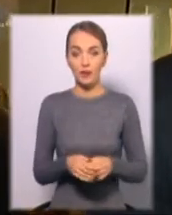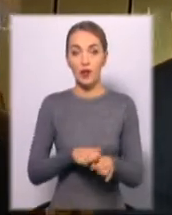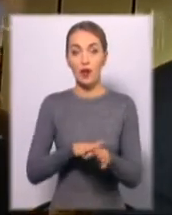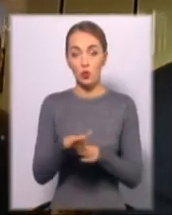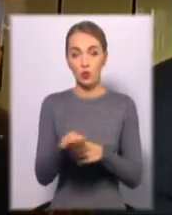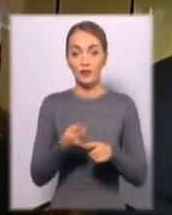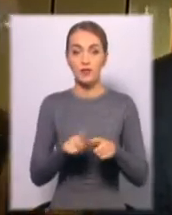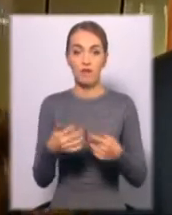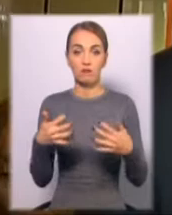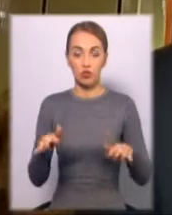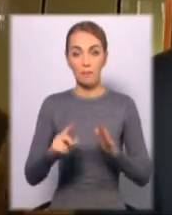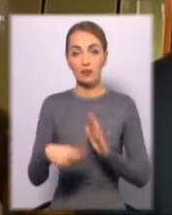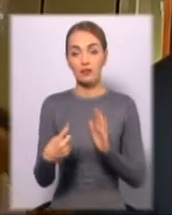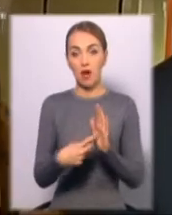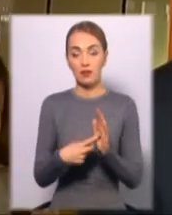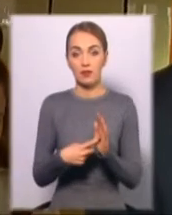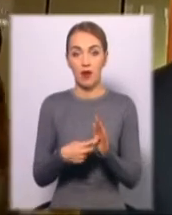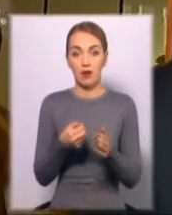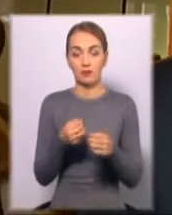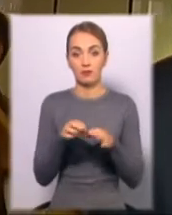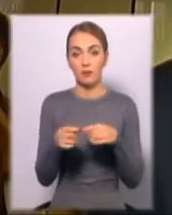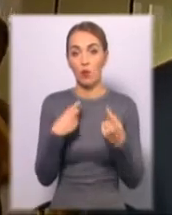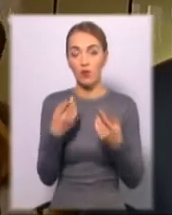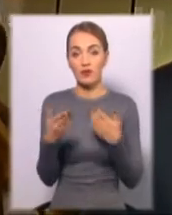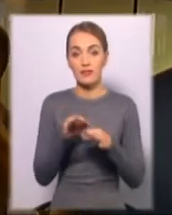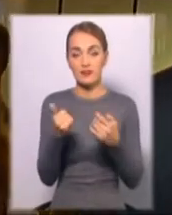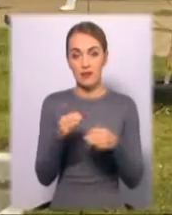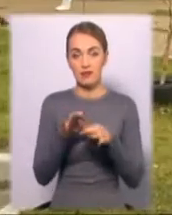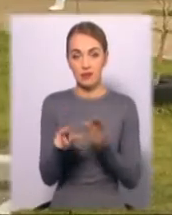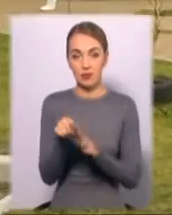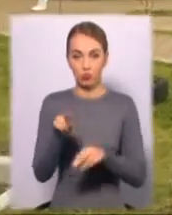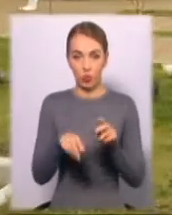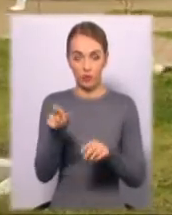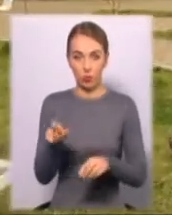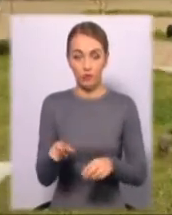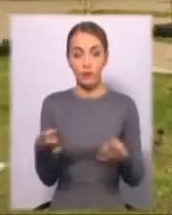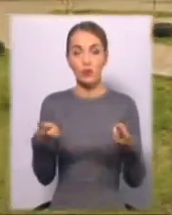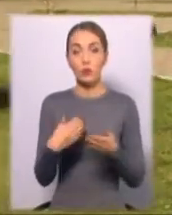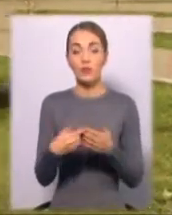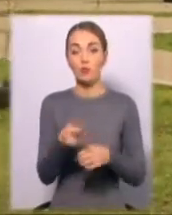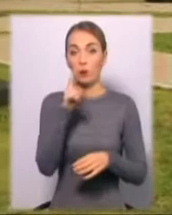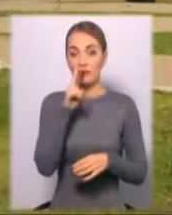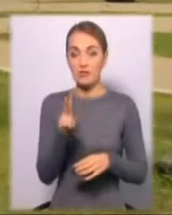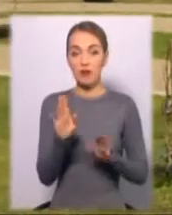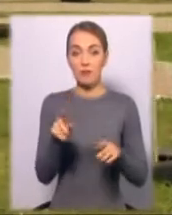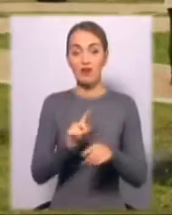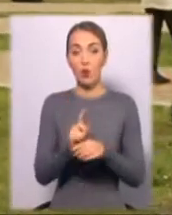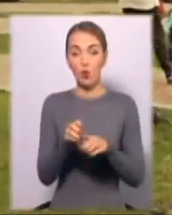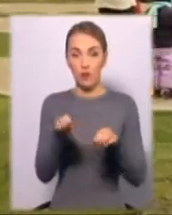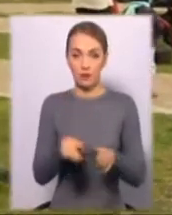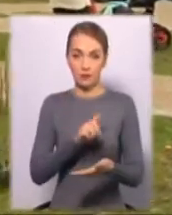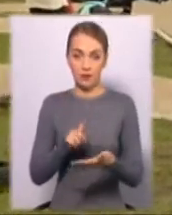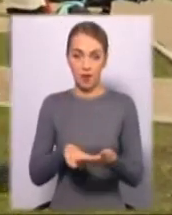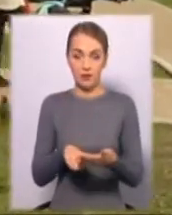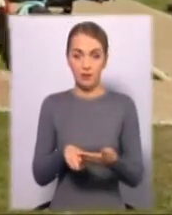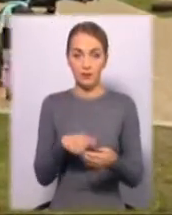реалізовувати? Це вже питання до переговорів, які ми зараз ведемо з забудовником. Потрібно близько 2 місяців, аби врегулювати питання,